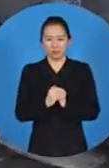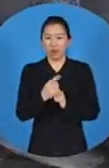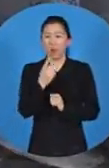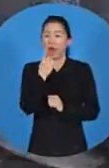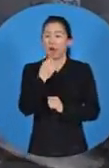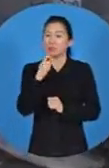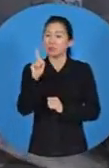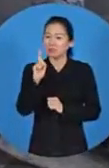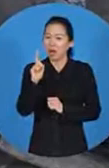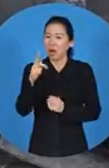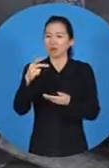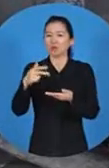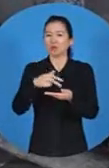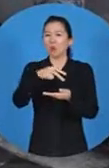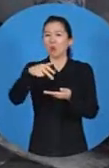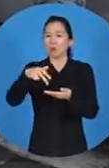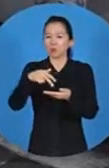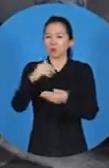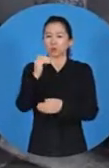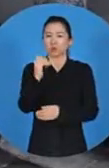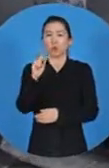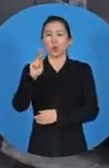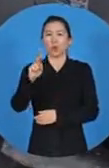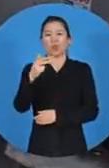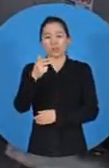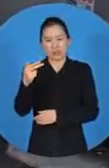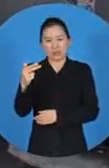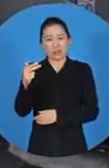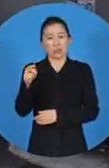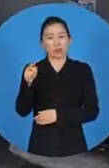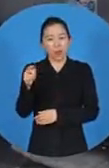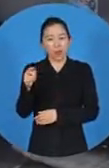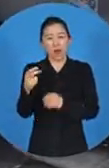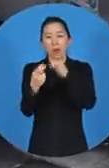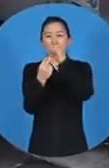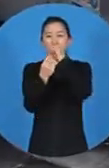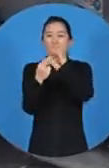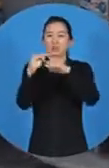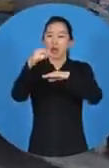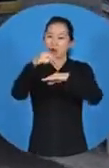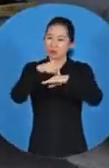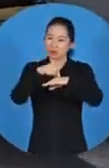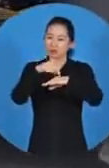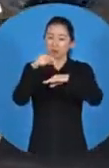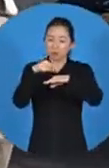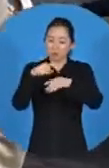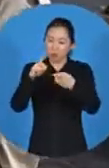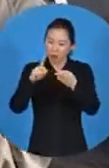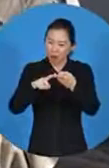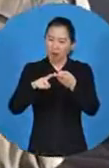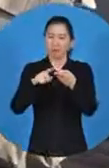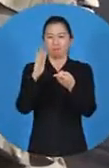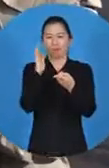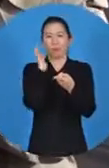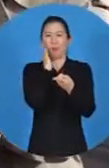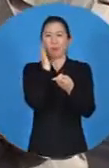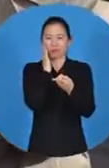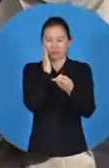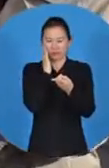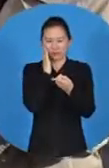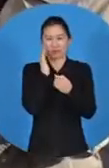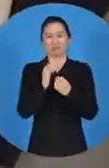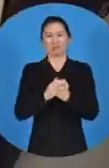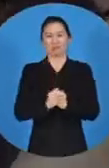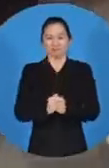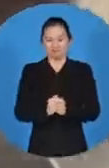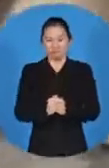が醤油麹、 はい、そうですね、はい、 それが珍しいんですけども、はい、なんかこの豚とすごく相性良く